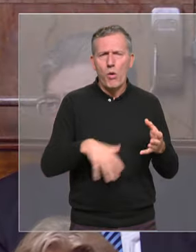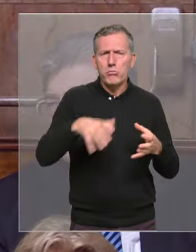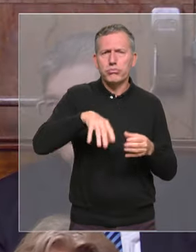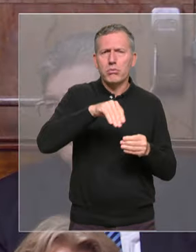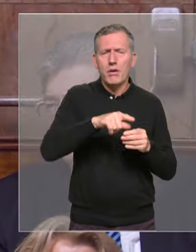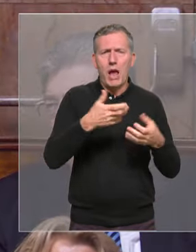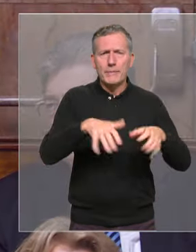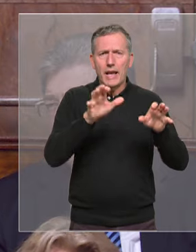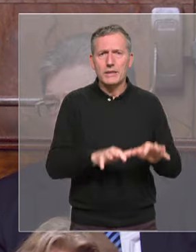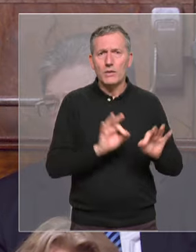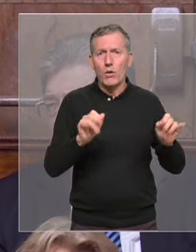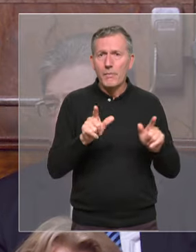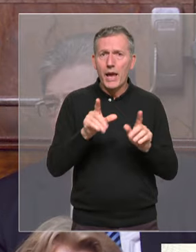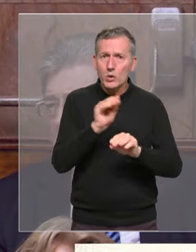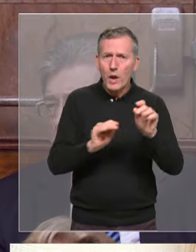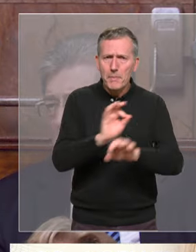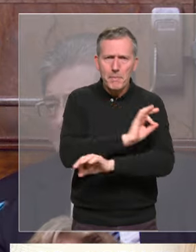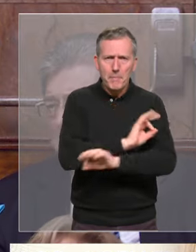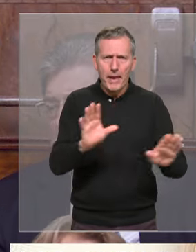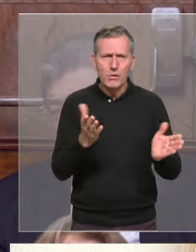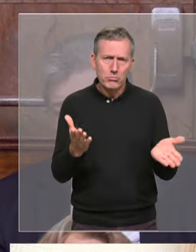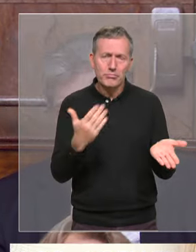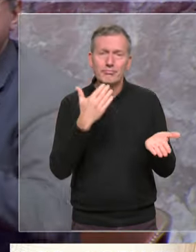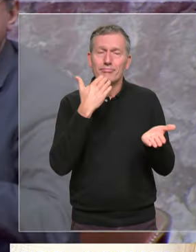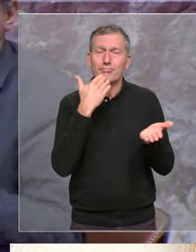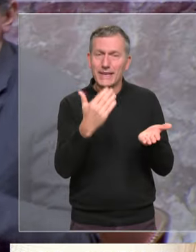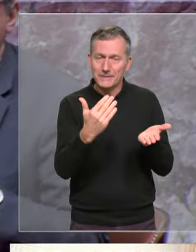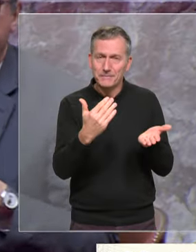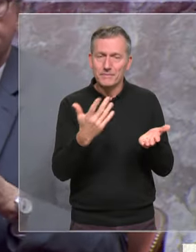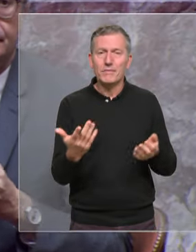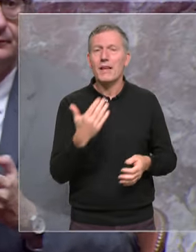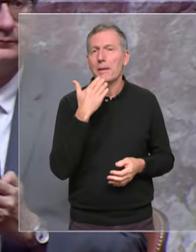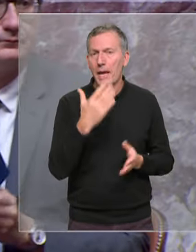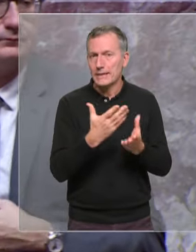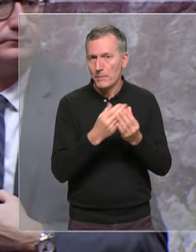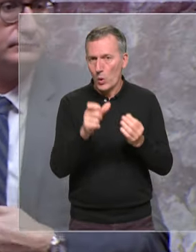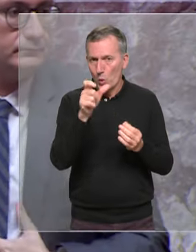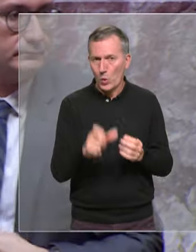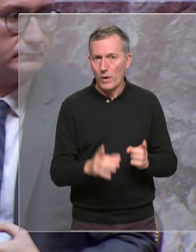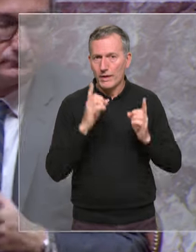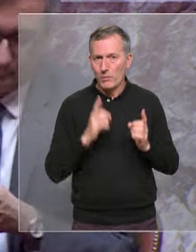santé, mais ne soignent personne. Je vous remercie. Merci beaucoup, monsieur le député.